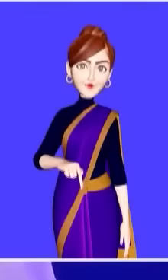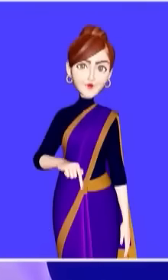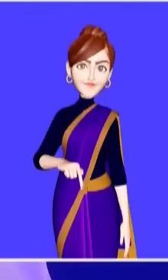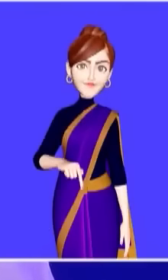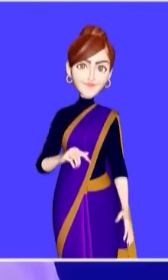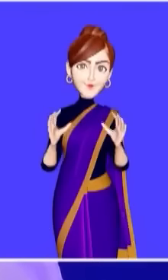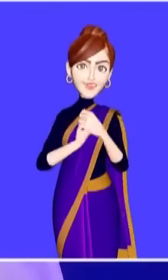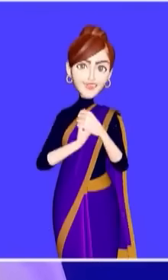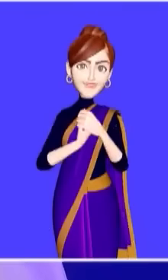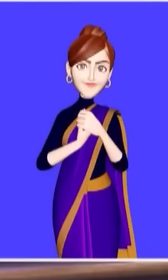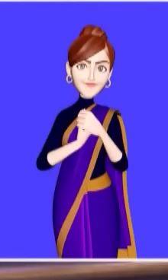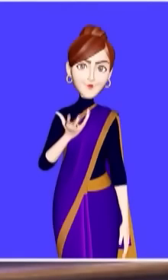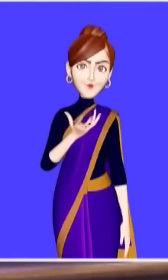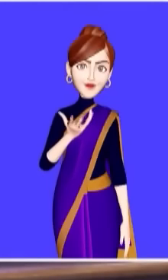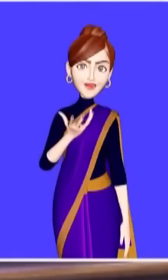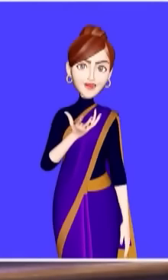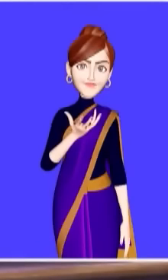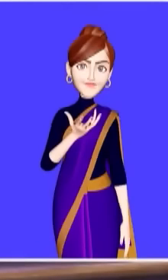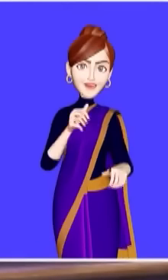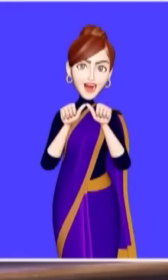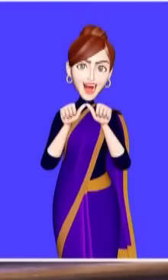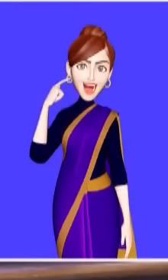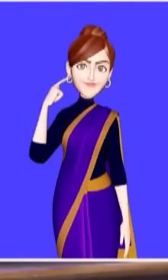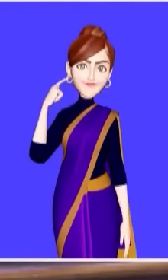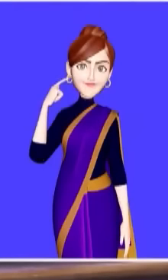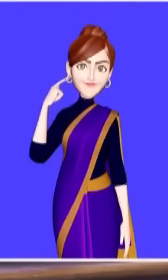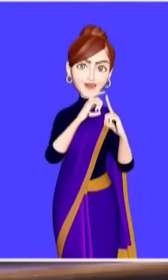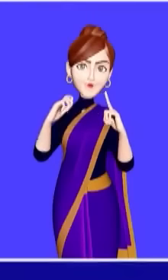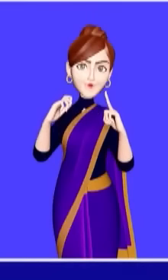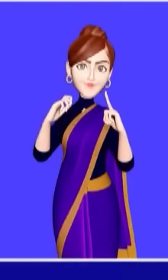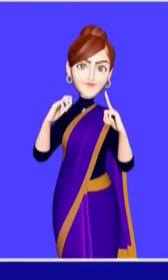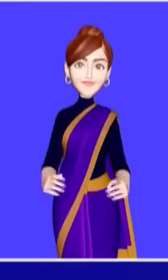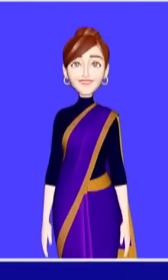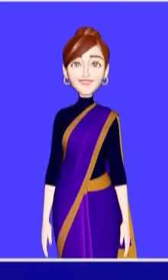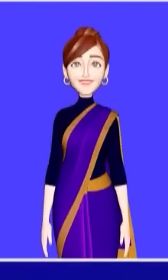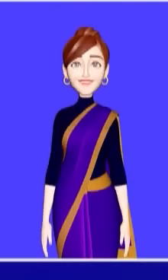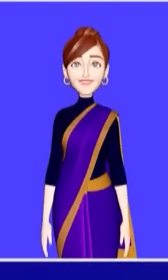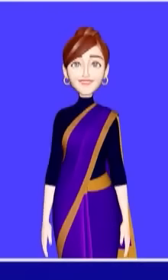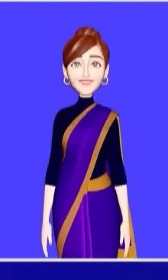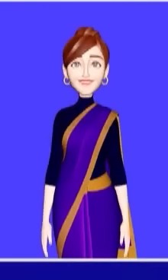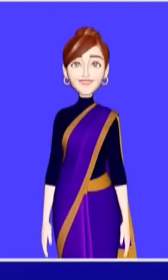है। प्रश्न यह है कि वर्तमान में हम